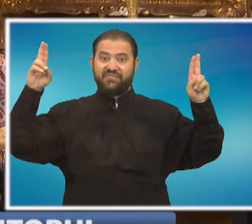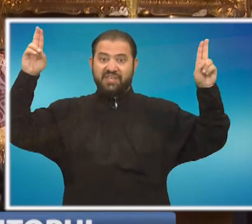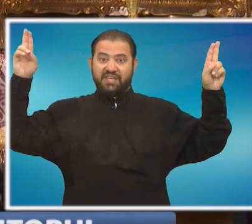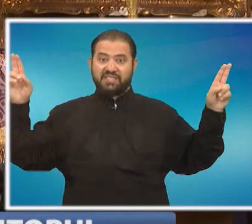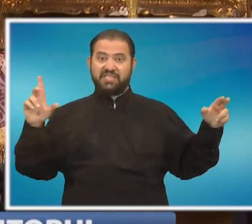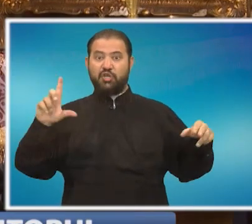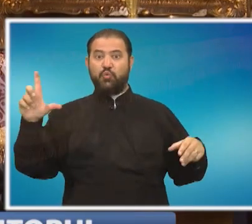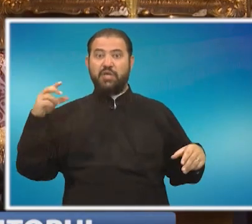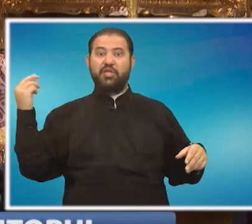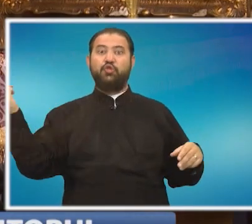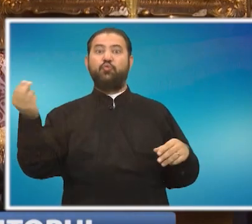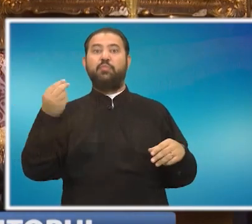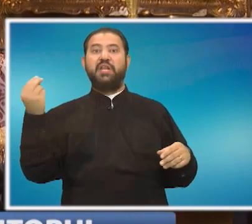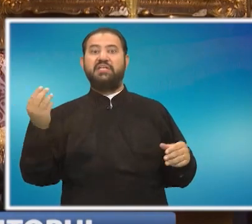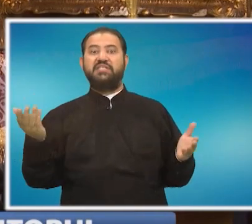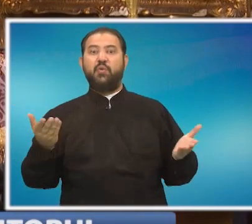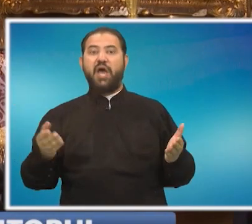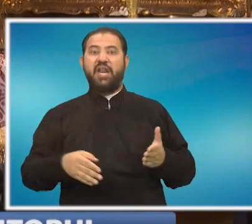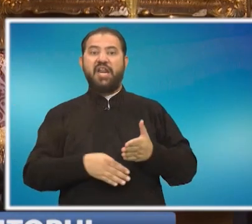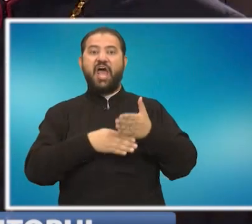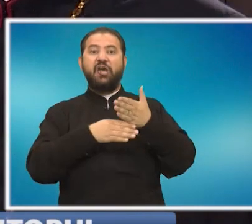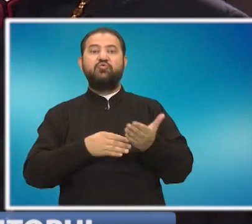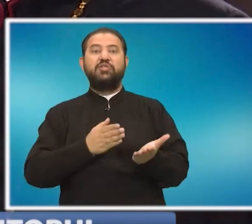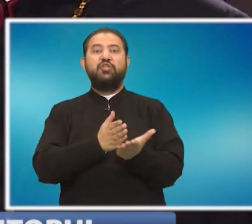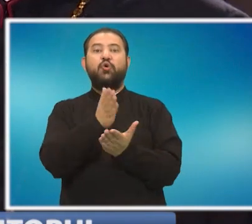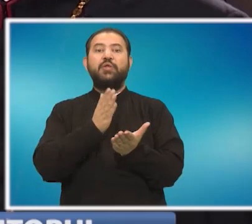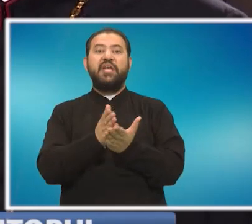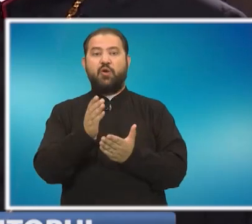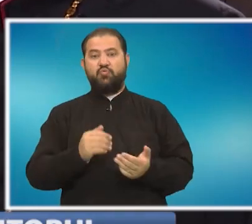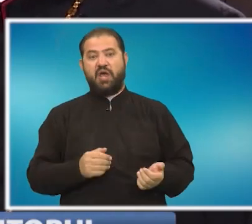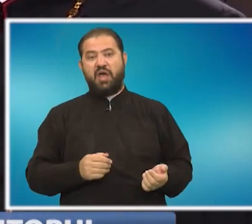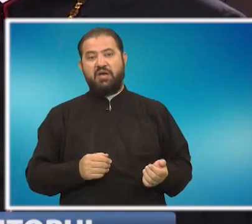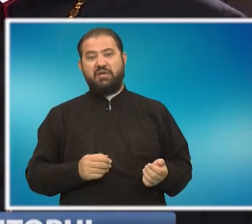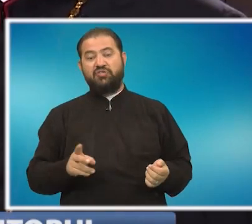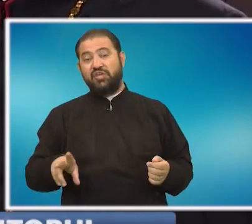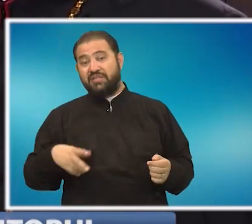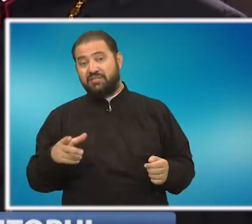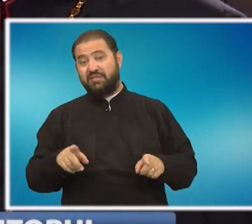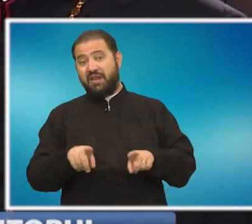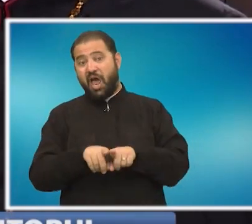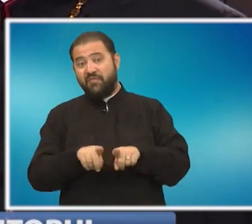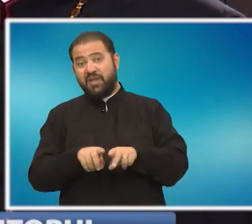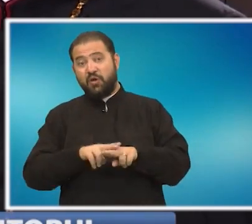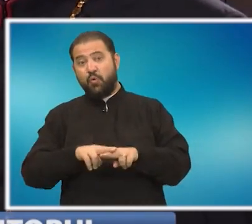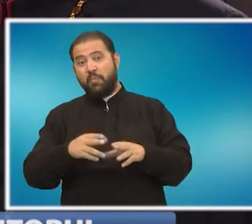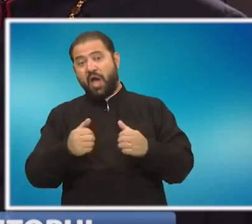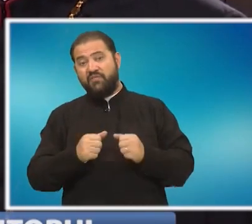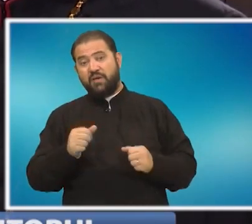dragi sufletului său și care sunt prieteni, care ne sunt, cum am spus mai devreme, tată,